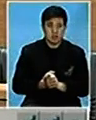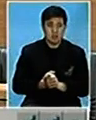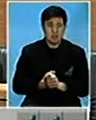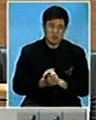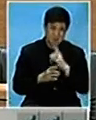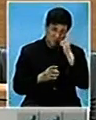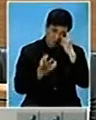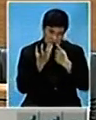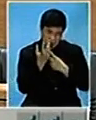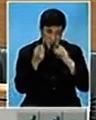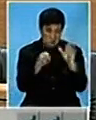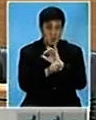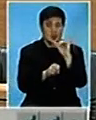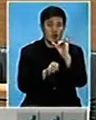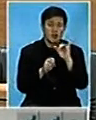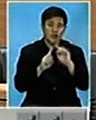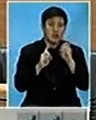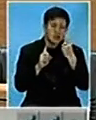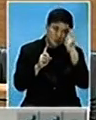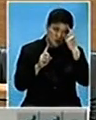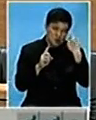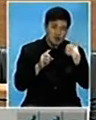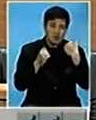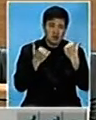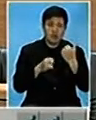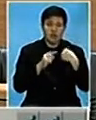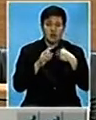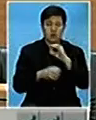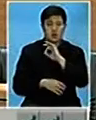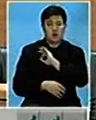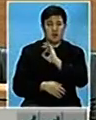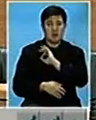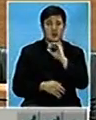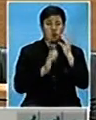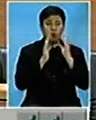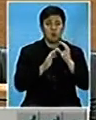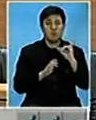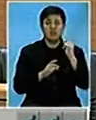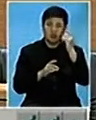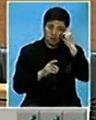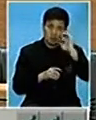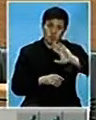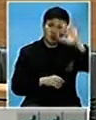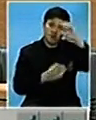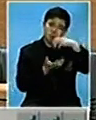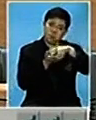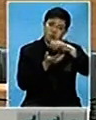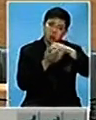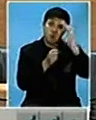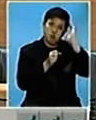มดทุกเรื่องและเมื่อสักครู่นี้สมาชิกบางท่านก็ได้อภิปรายชัดเจนแล้วว่